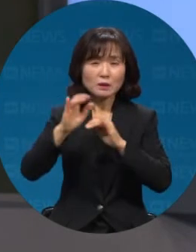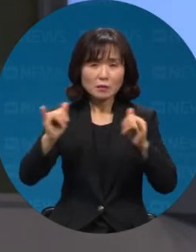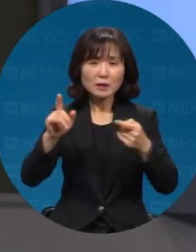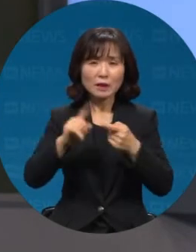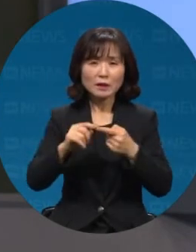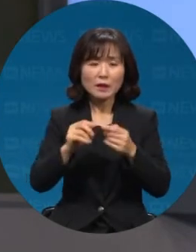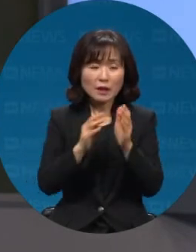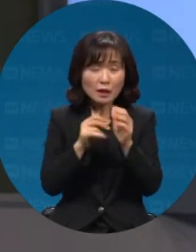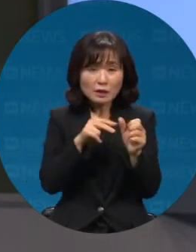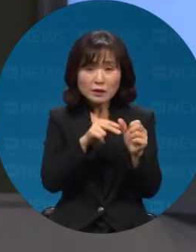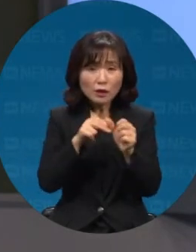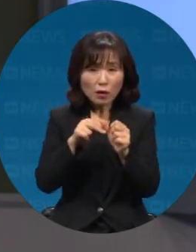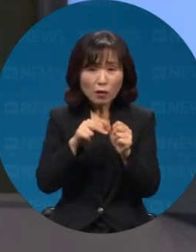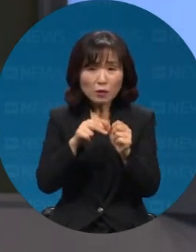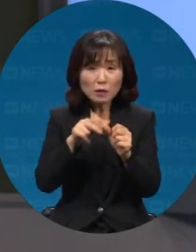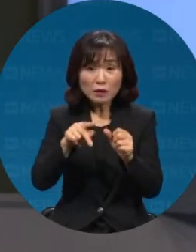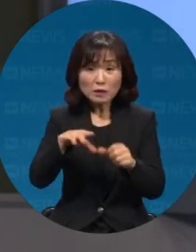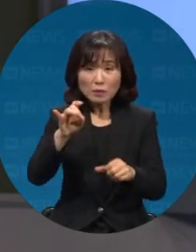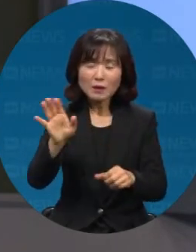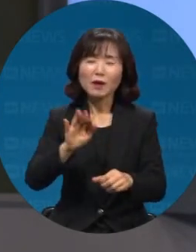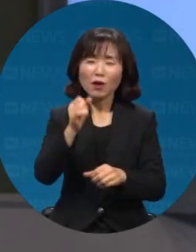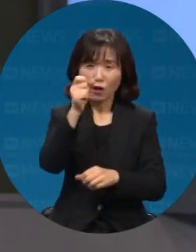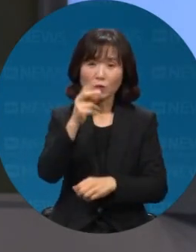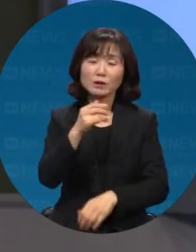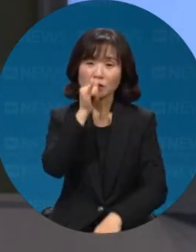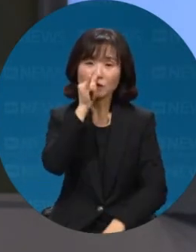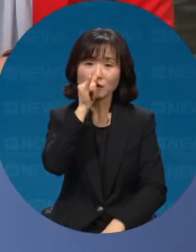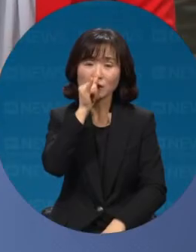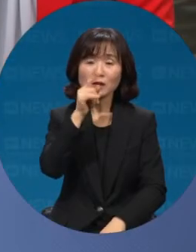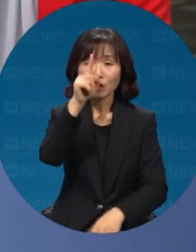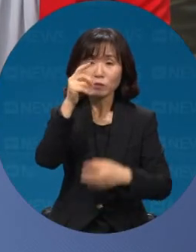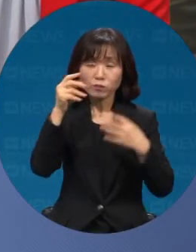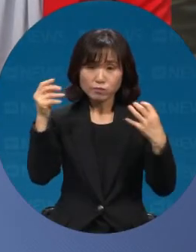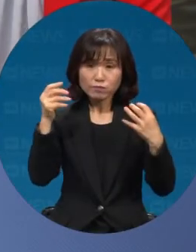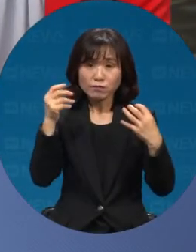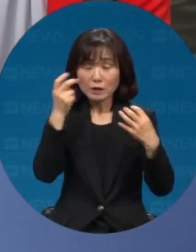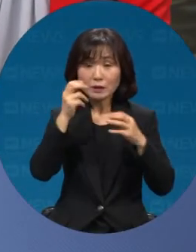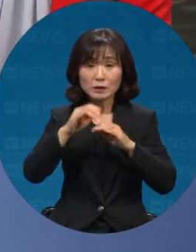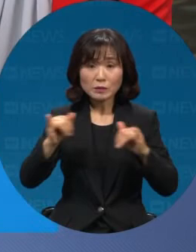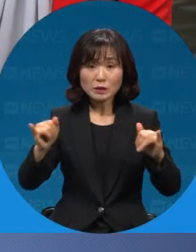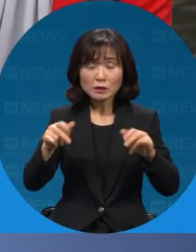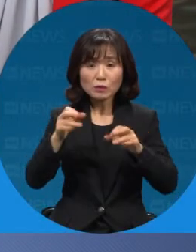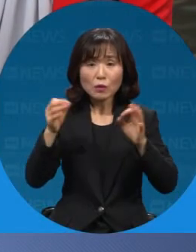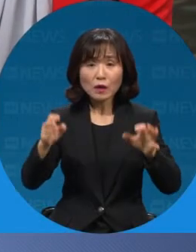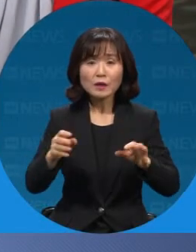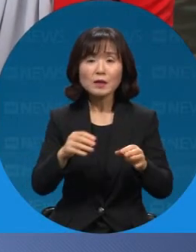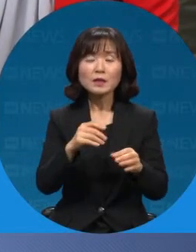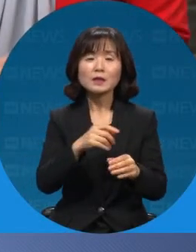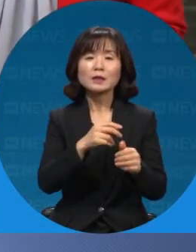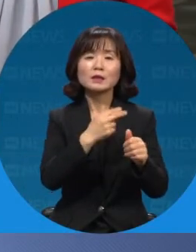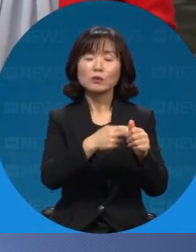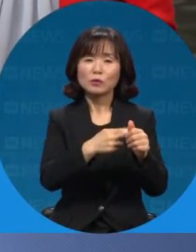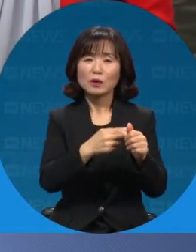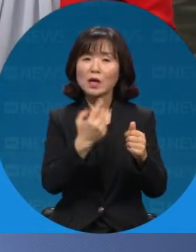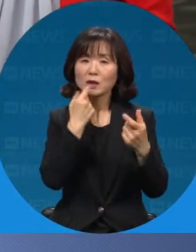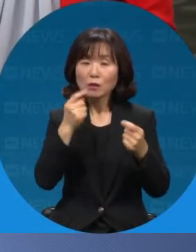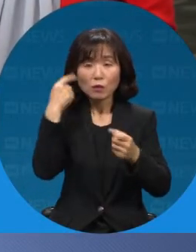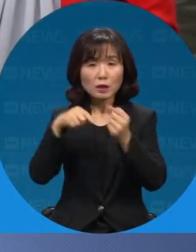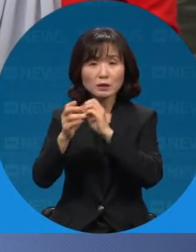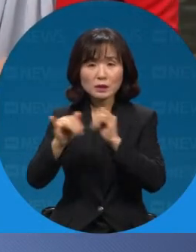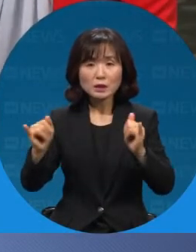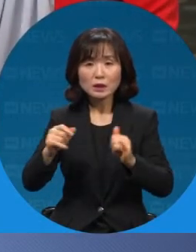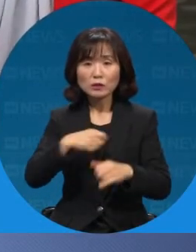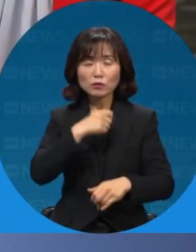간첩 썰은 이번이 처음이 아니라고 하는데요 이 정보관리 들으니 그동안 안민우 박사와 같은 과학자들이 이 중국